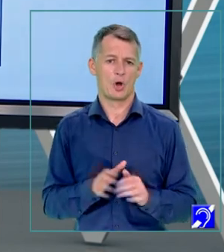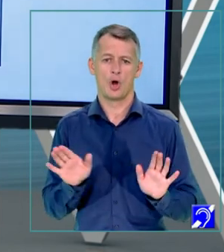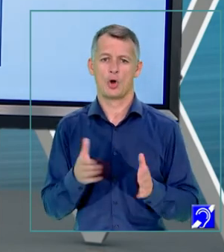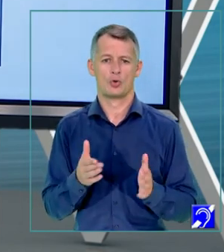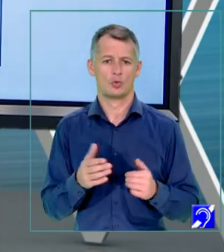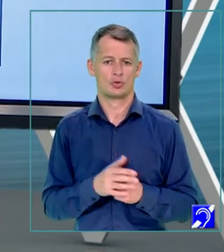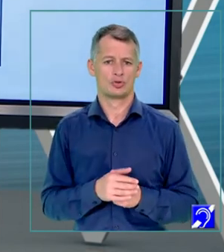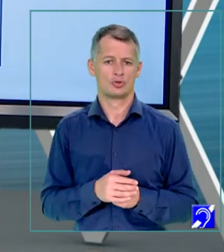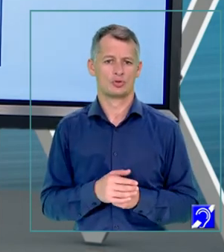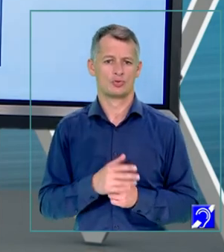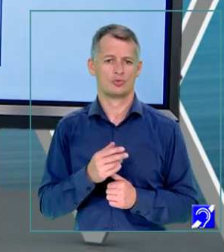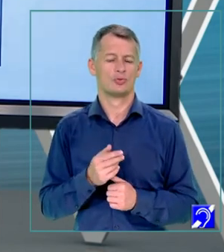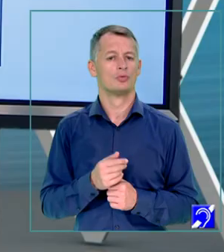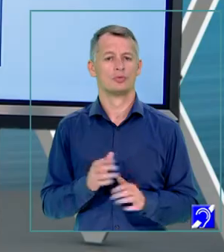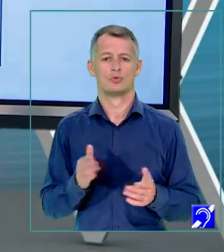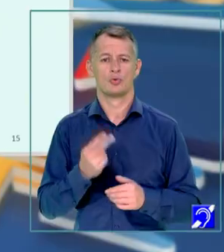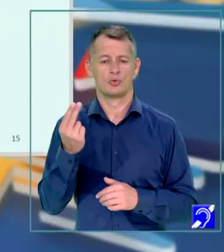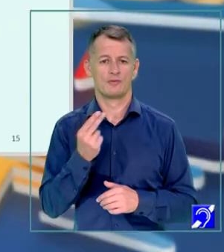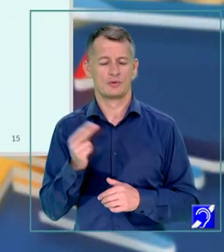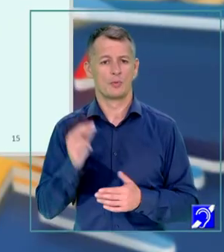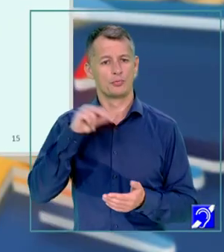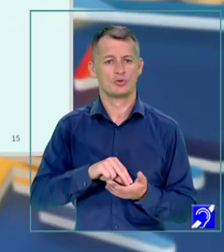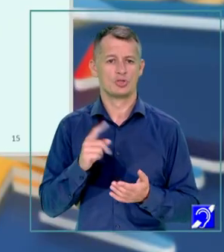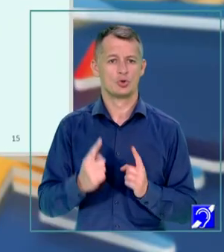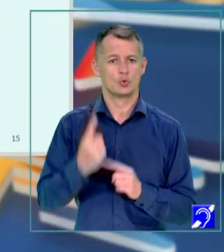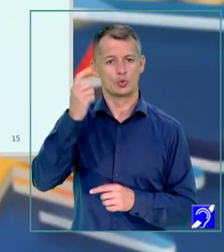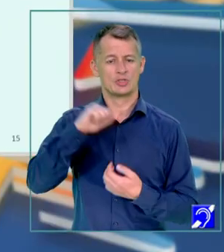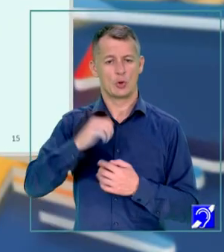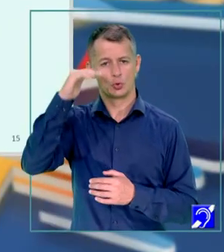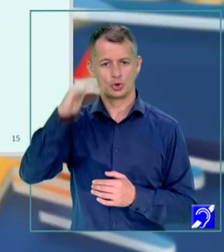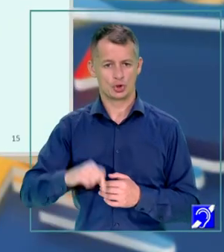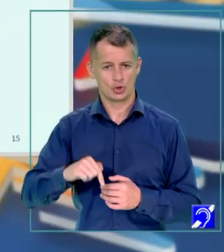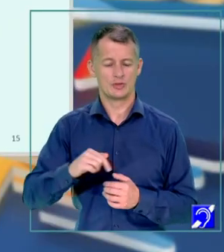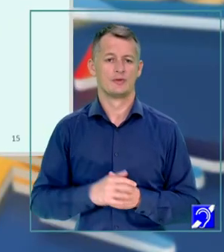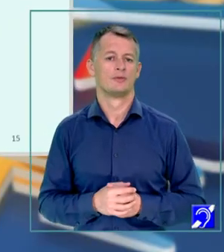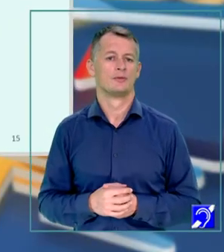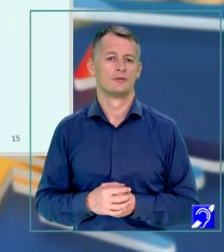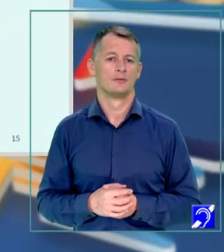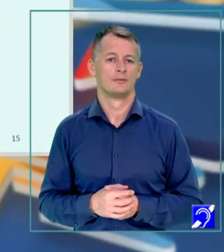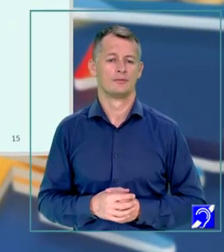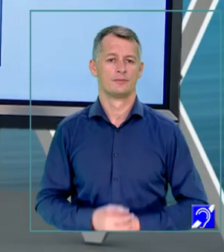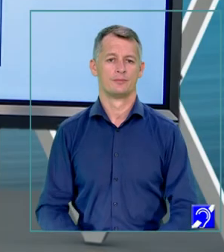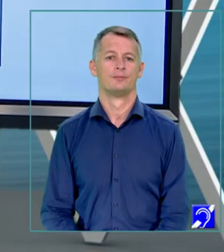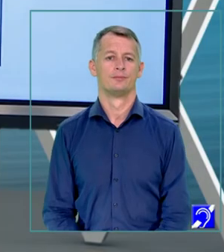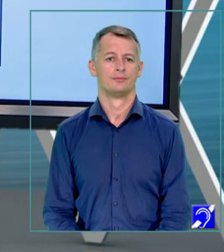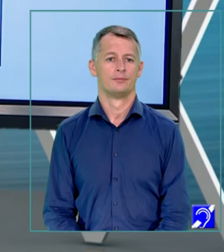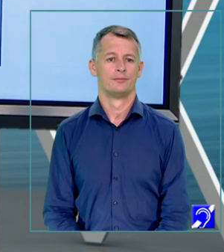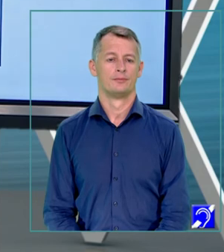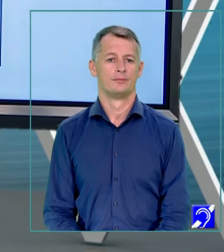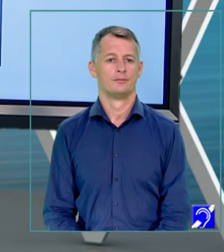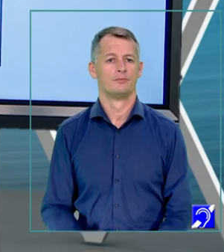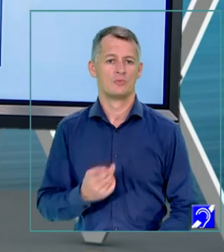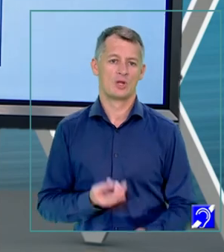graficul de aici translatat în sus sau în jos pe ordonată Deci să